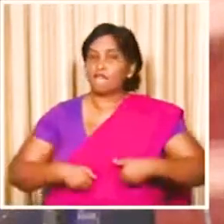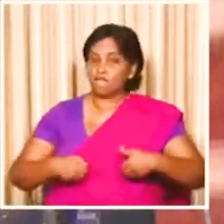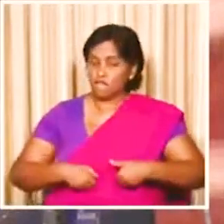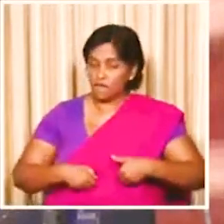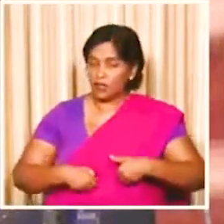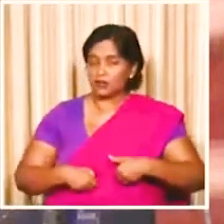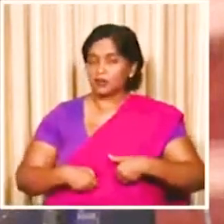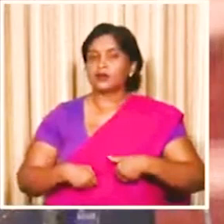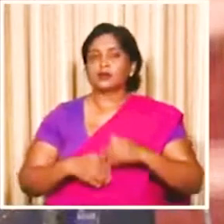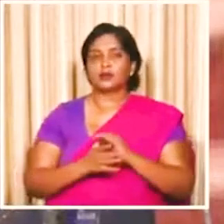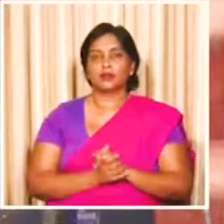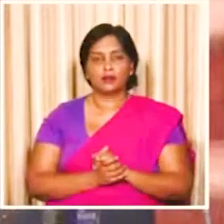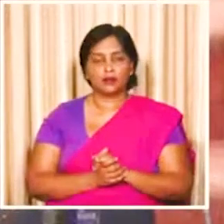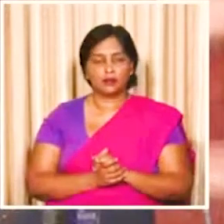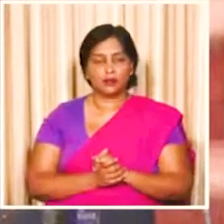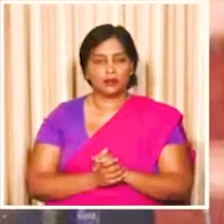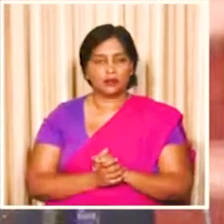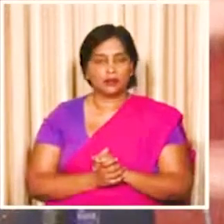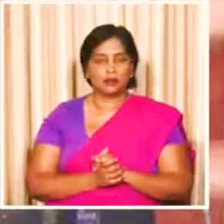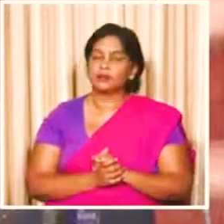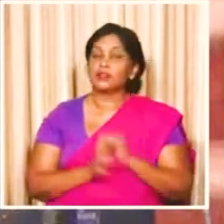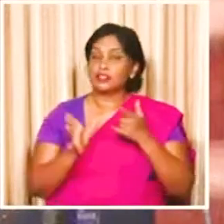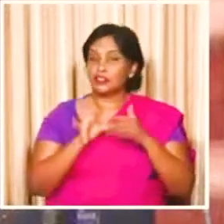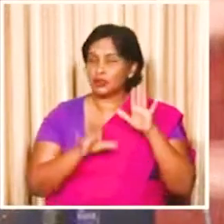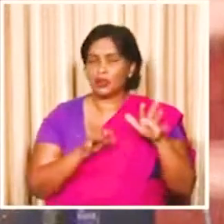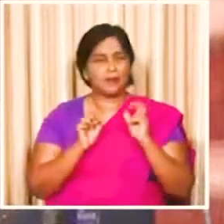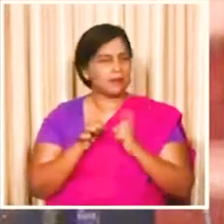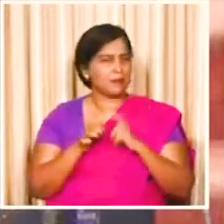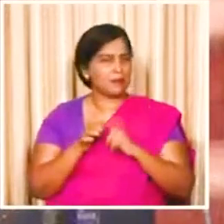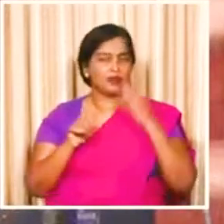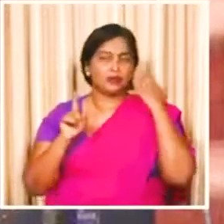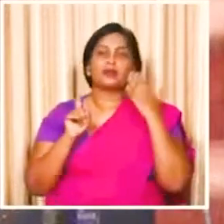துன்பங்களை கண்டறிவதற்கான விவாதத்தை நடத்துவதற்காக